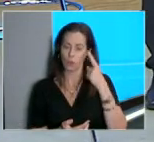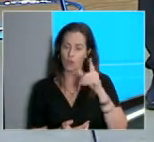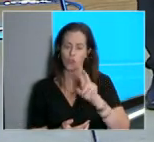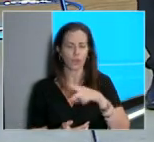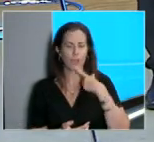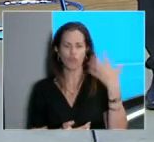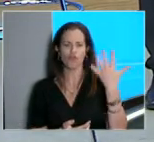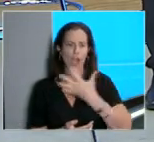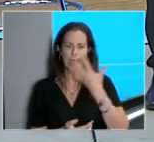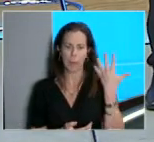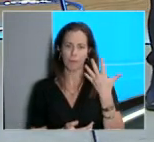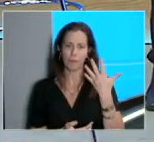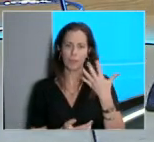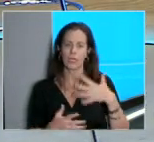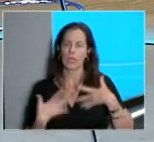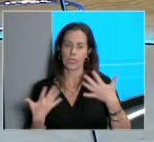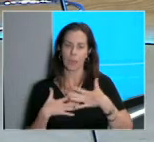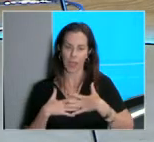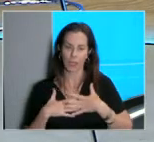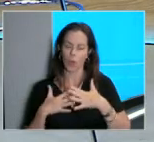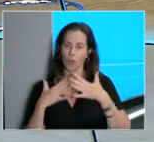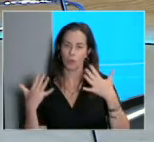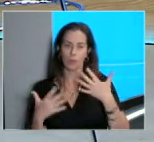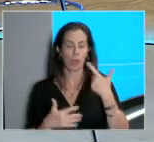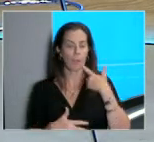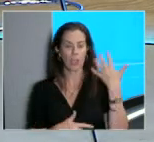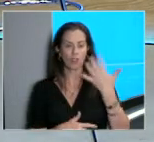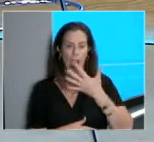כבר שנים, בשמחתנו הרבה, במשך הרבה